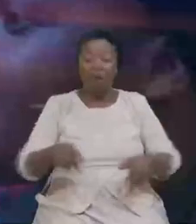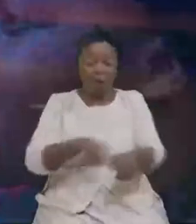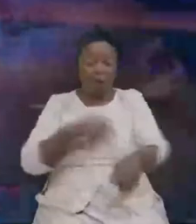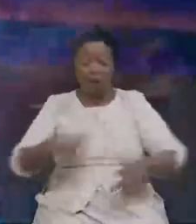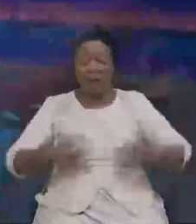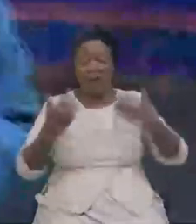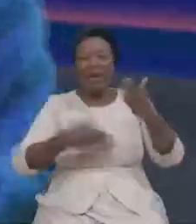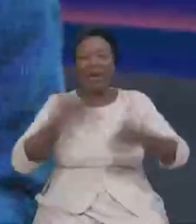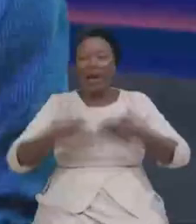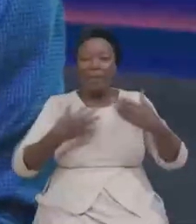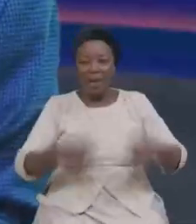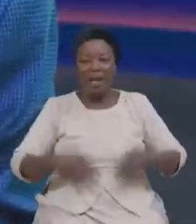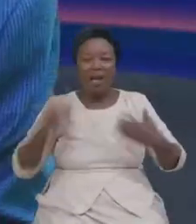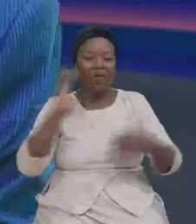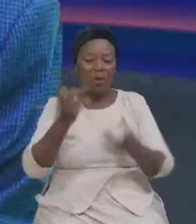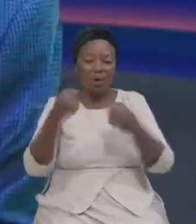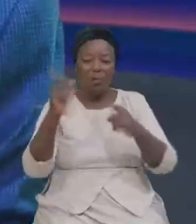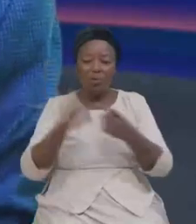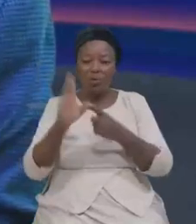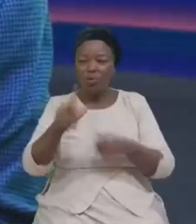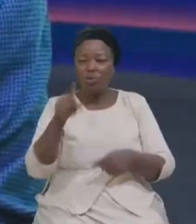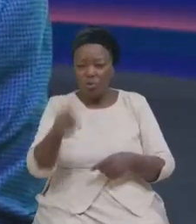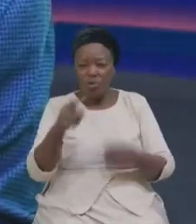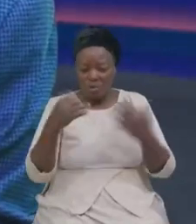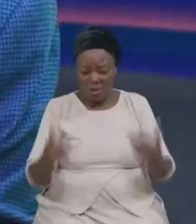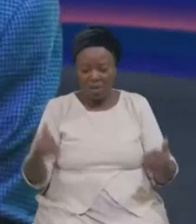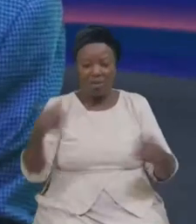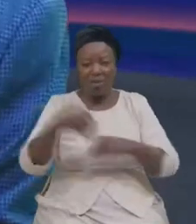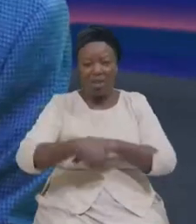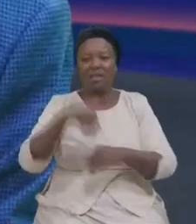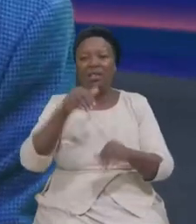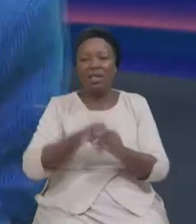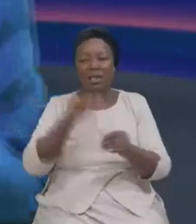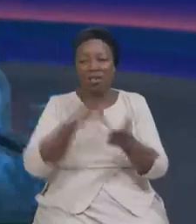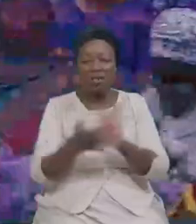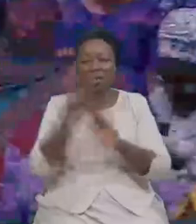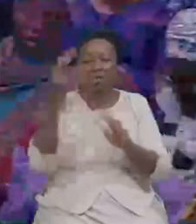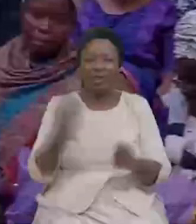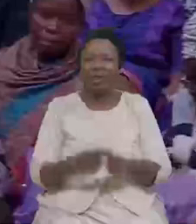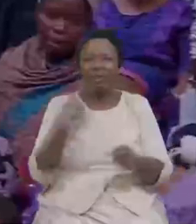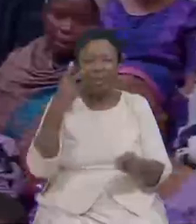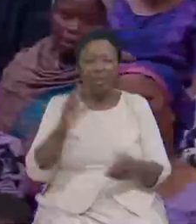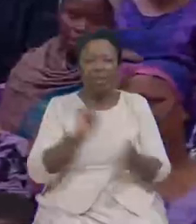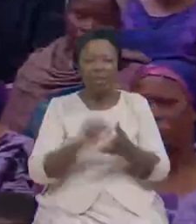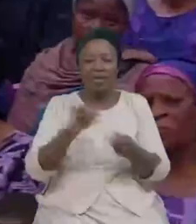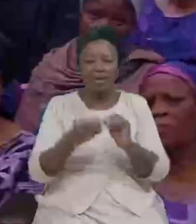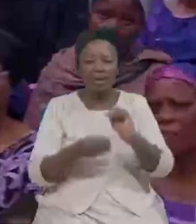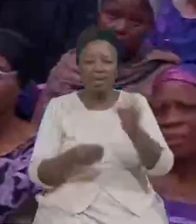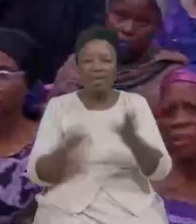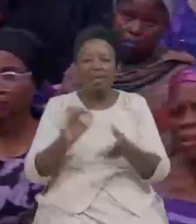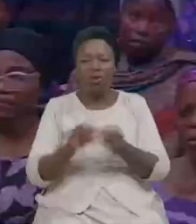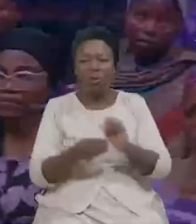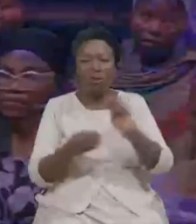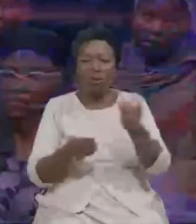viendra pour toi. Et ça va commencer ce soir au nom de Jésus. Sixièmement, la